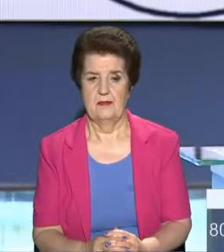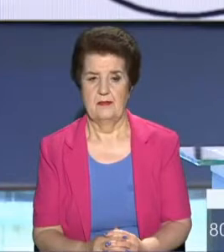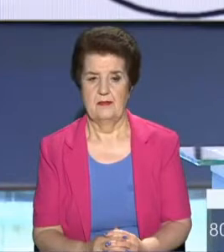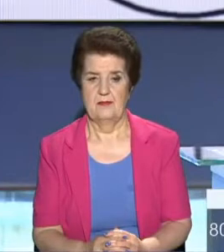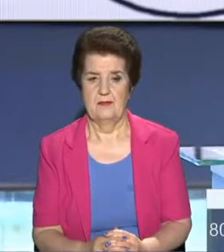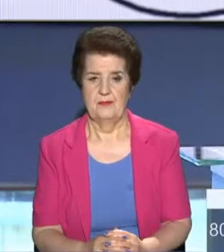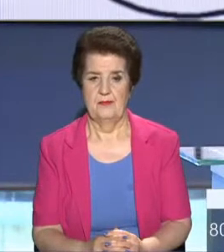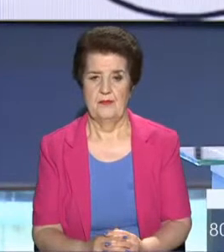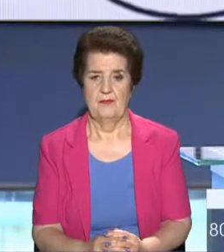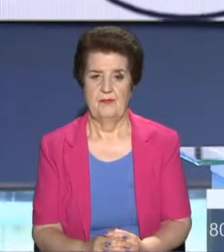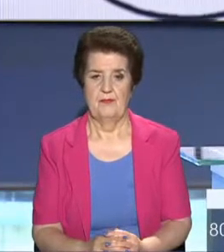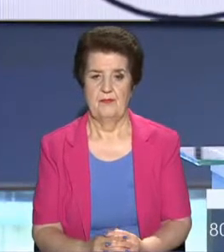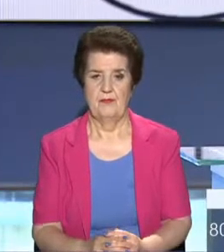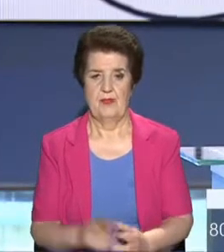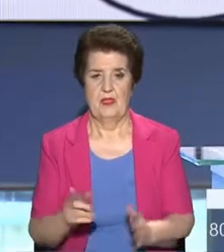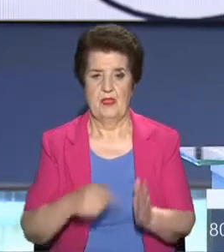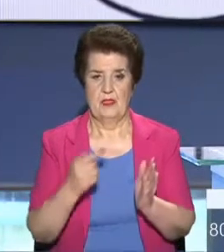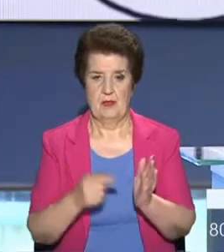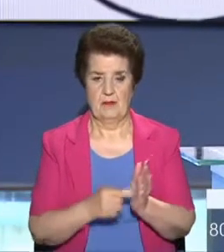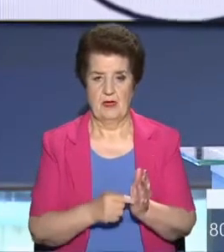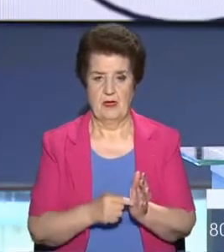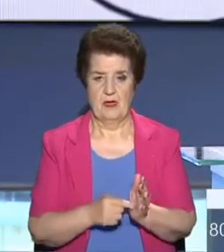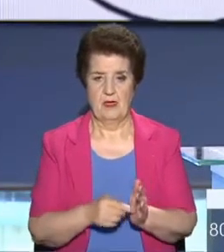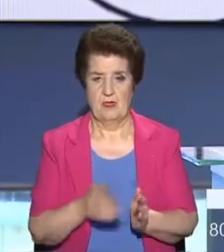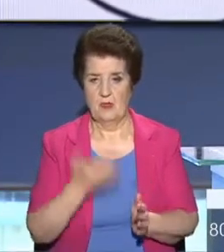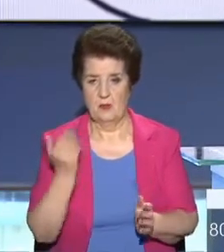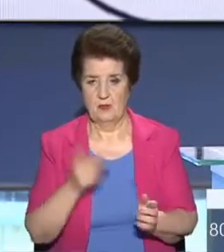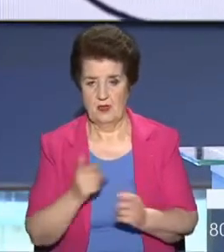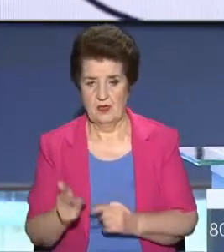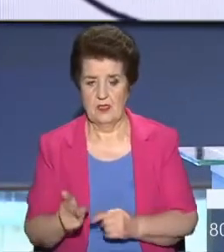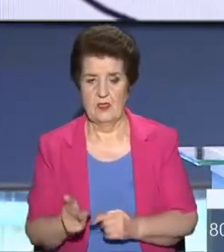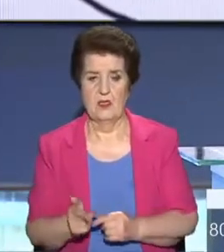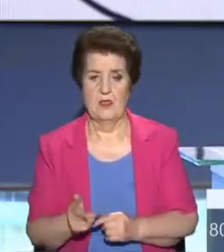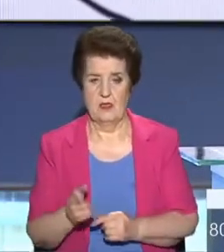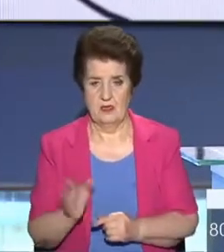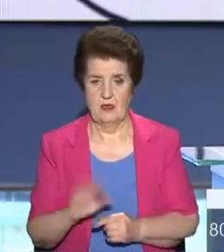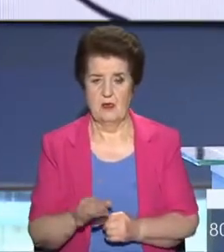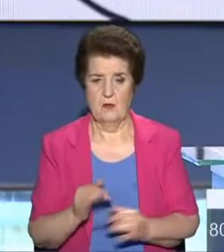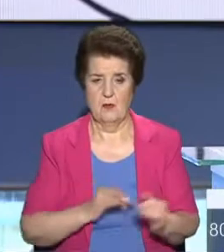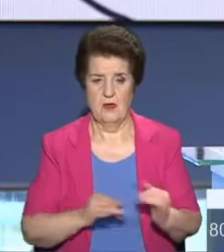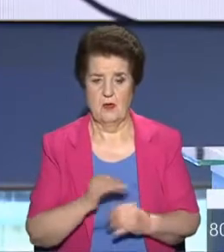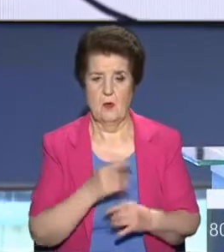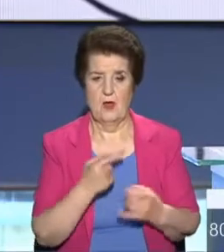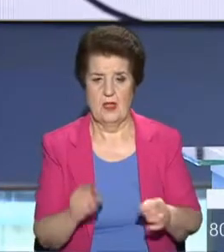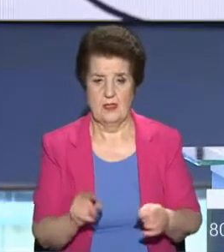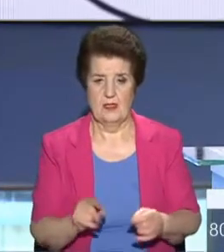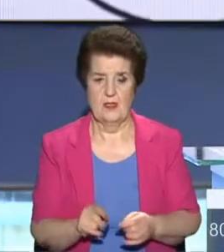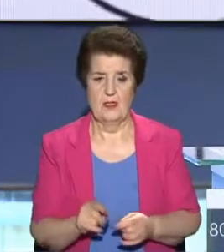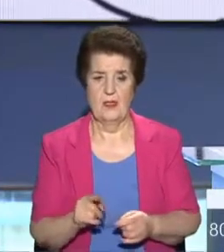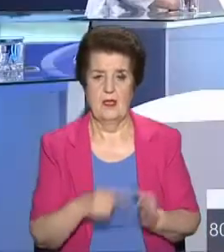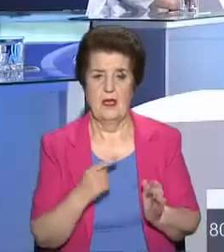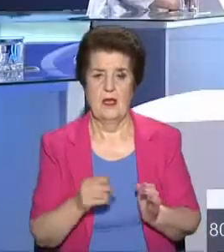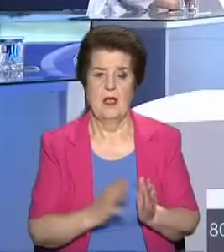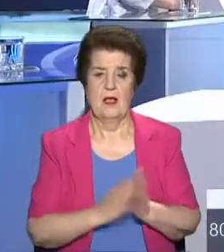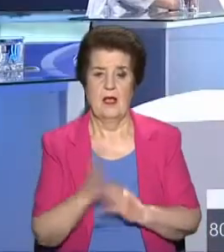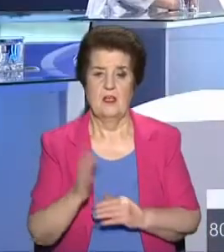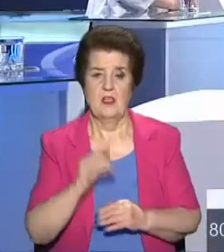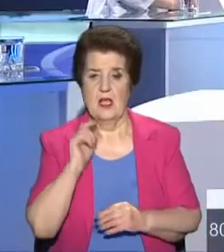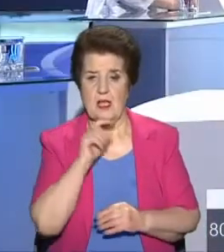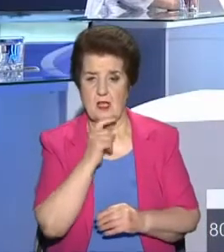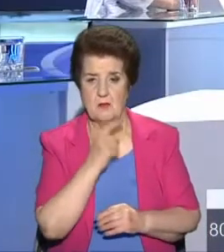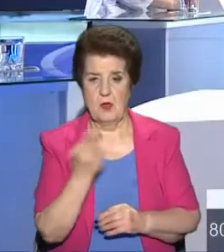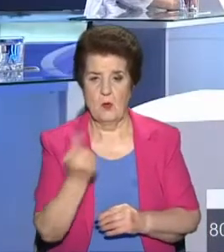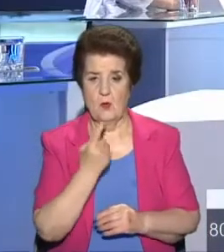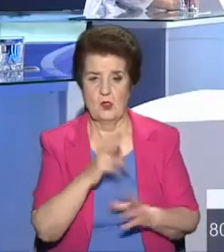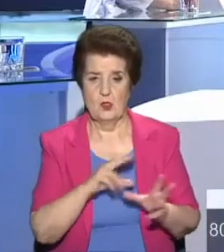De ce Întrebarea să înțeleg că nu este pregătită de să revenim la discuții îmi o altă întrebare creștere economică stă la baza